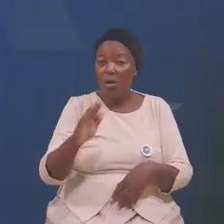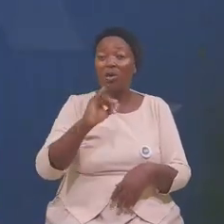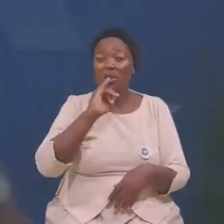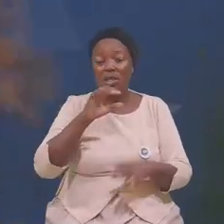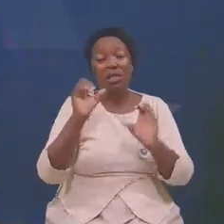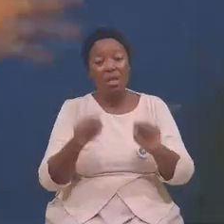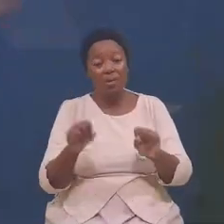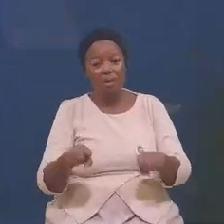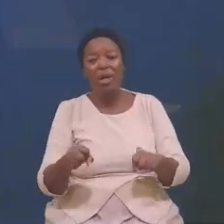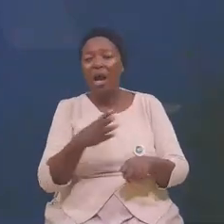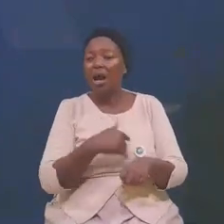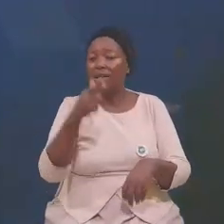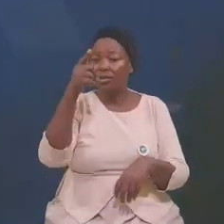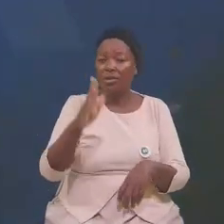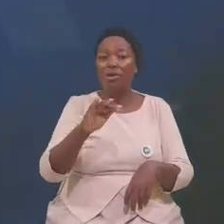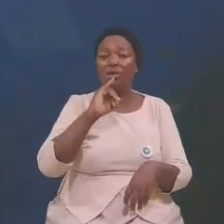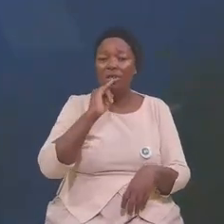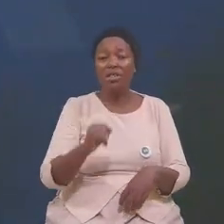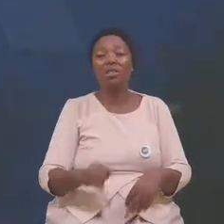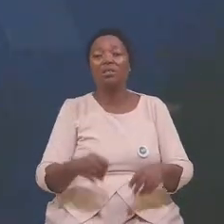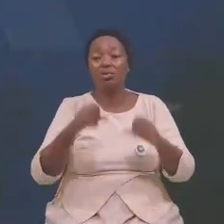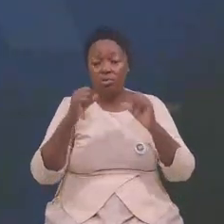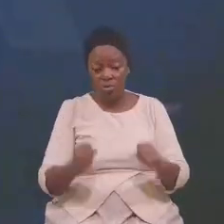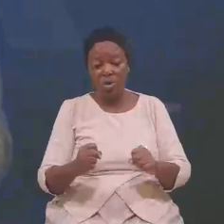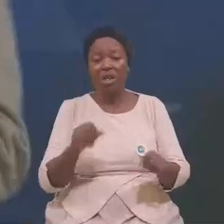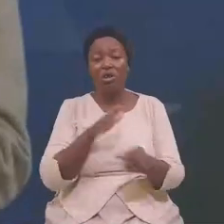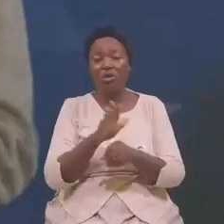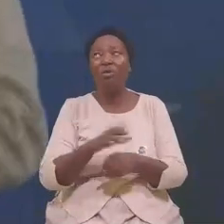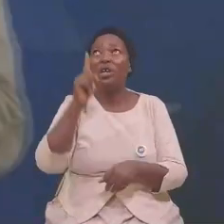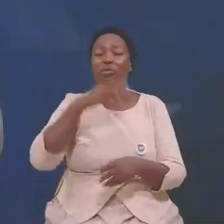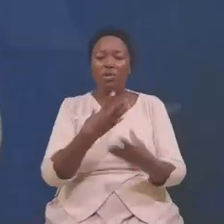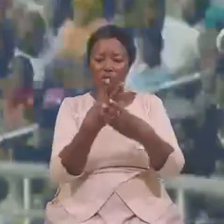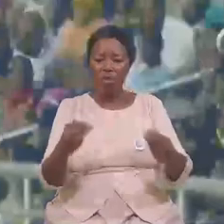Et Dieu est capable. Et il va régler tes problèmes.